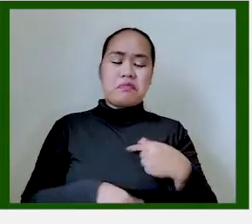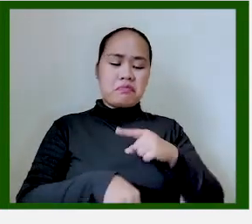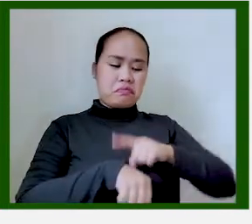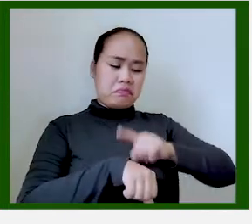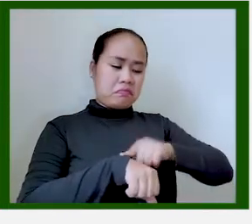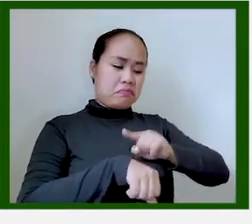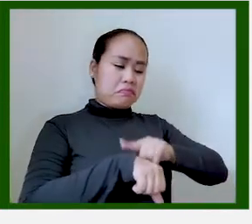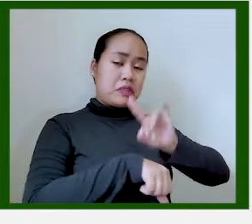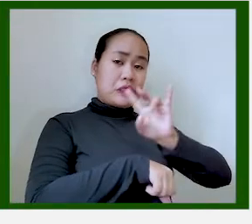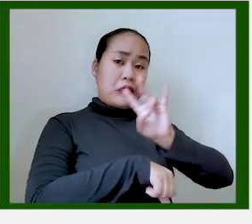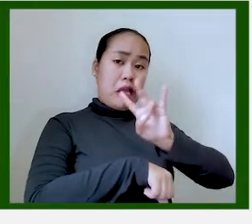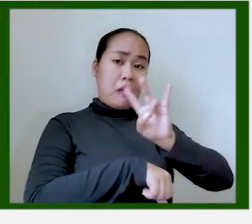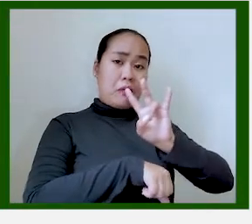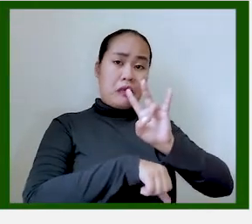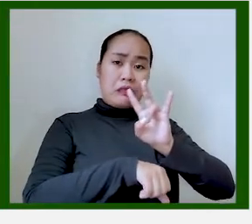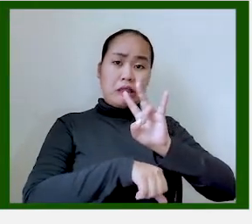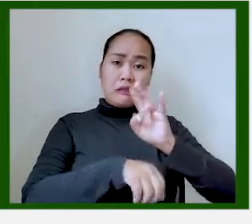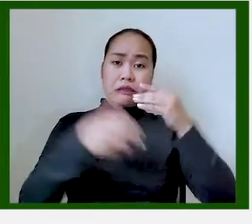I mean, may mga ganun.